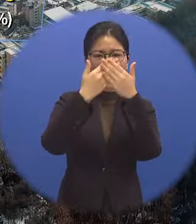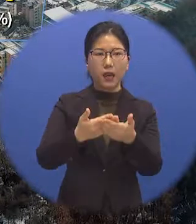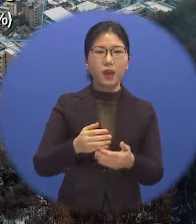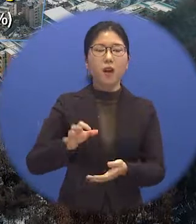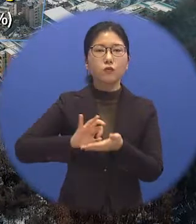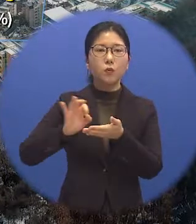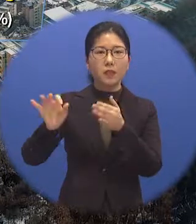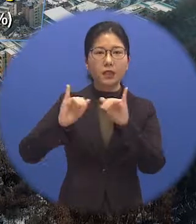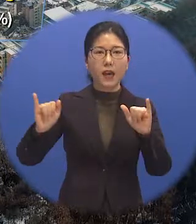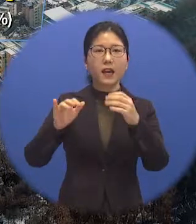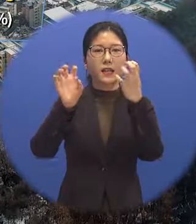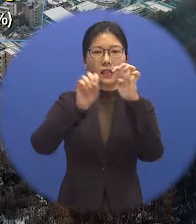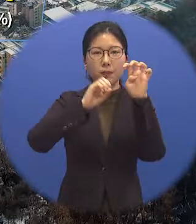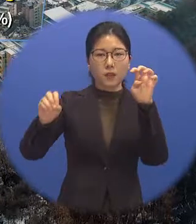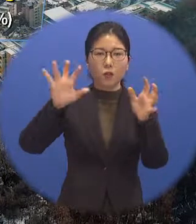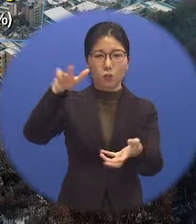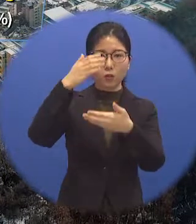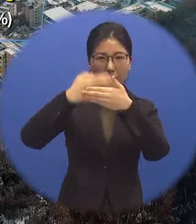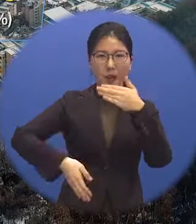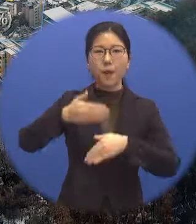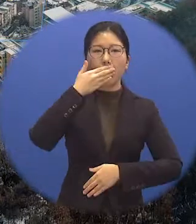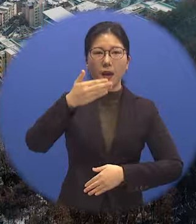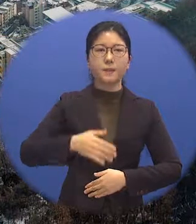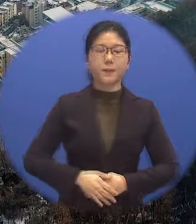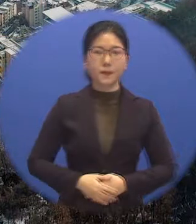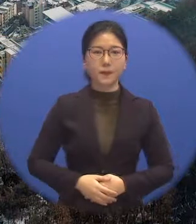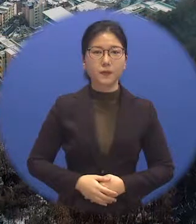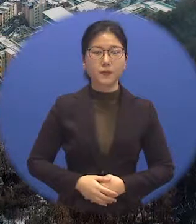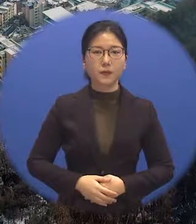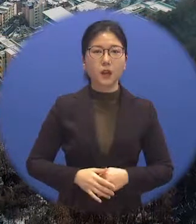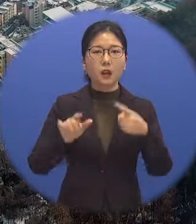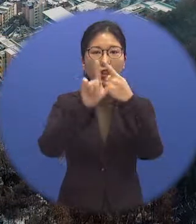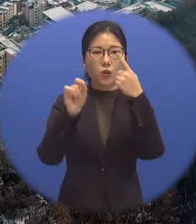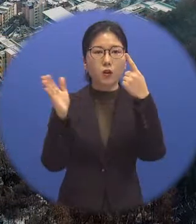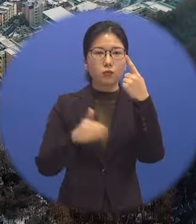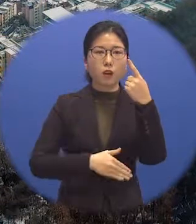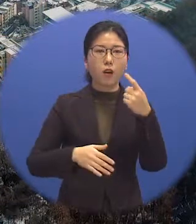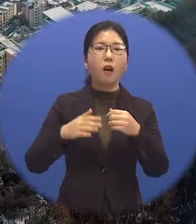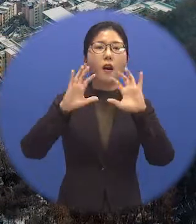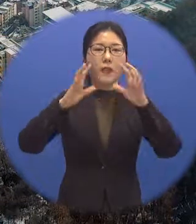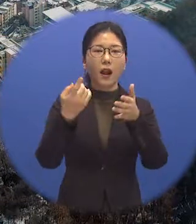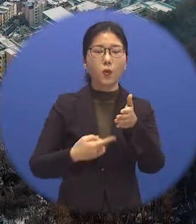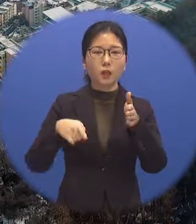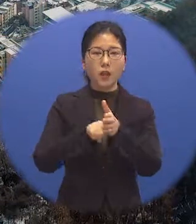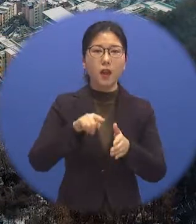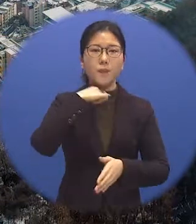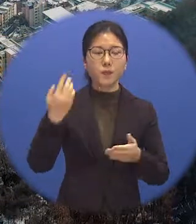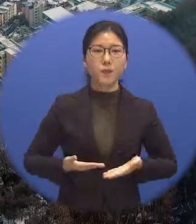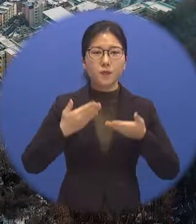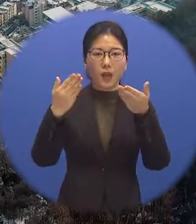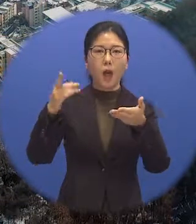소비자들은 40%의 소득공제 혜택을 누릴 수 있습니다. 은평구는 이달부터 나라를 위해